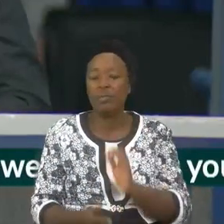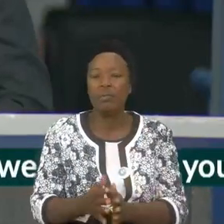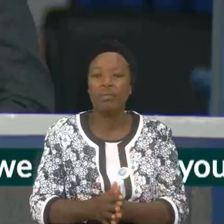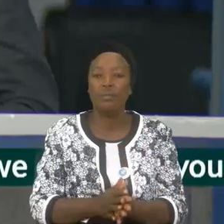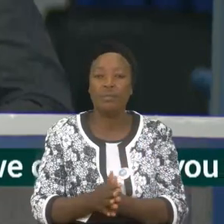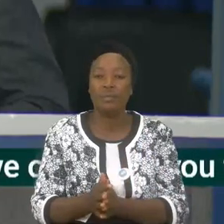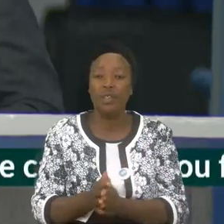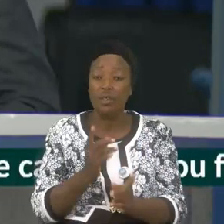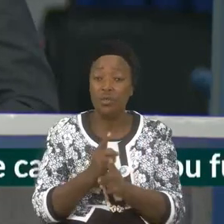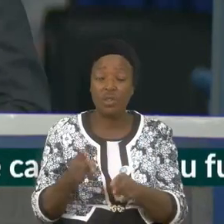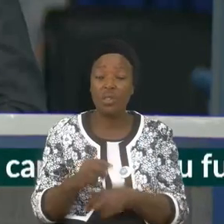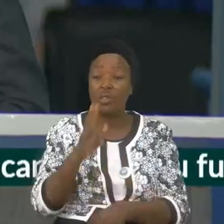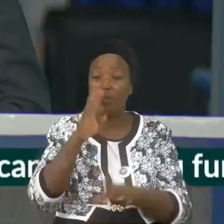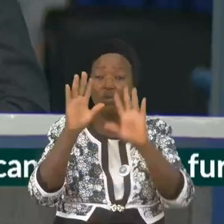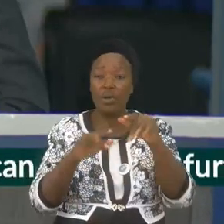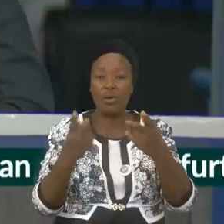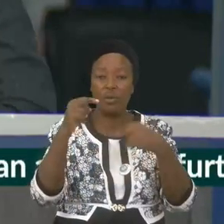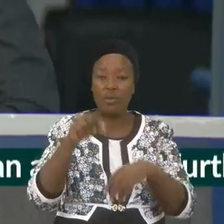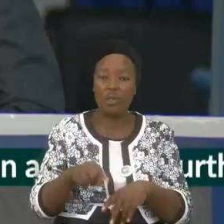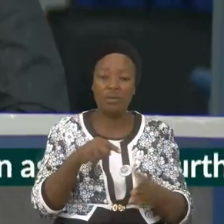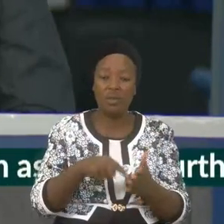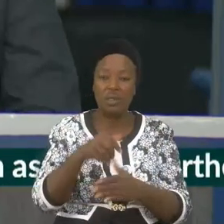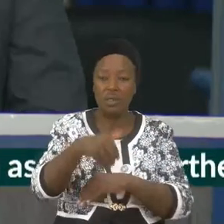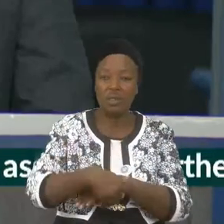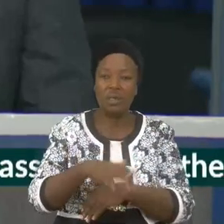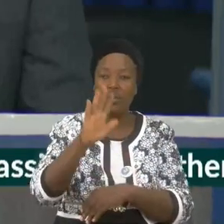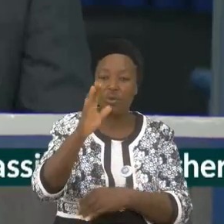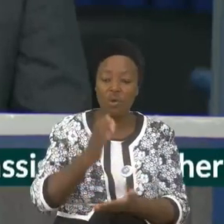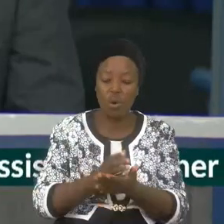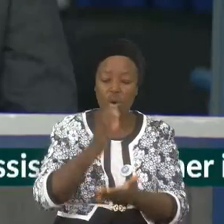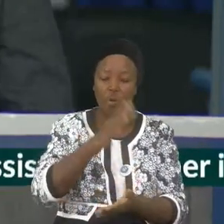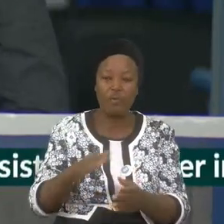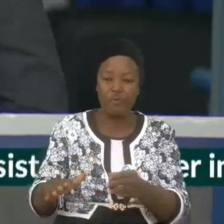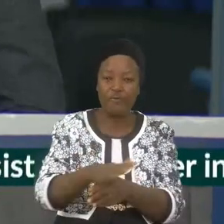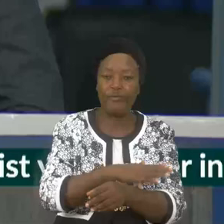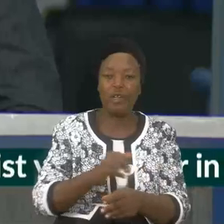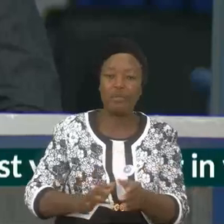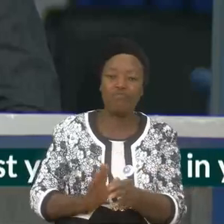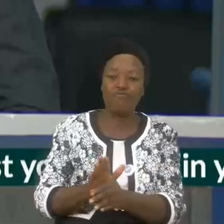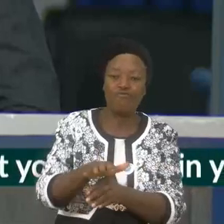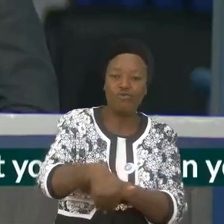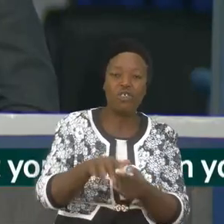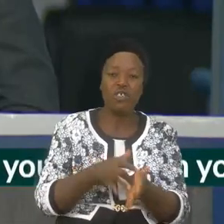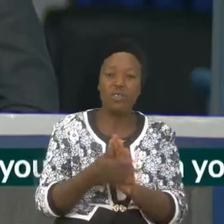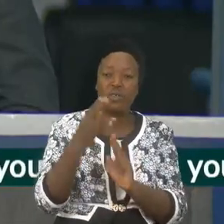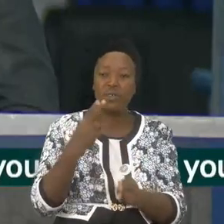Comme la pluie de prière vient ce soir, ta coupe sera remplie à débordement.